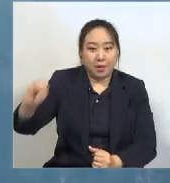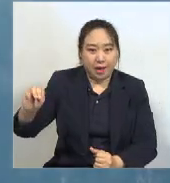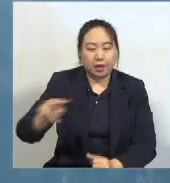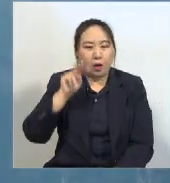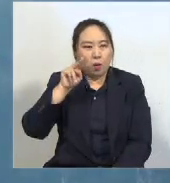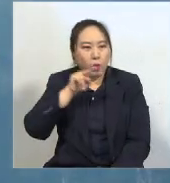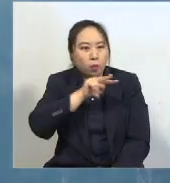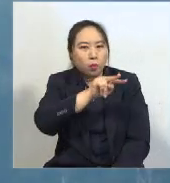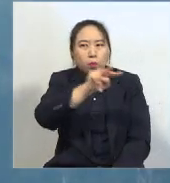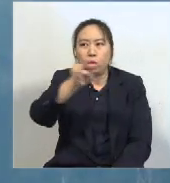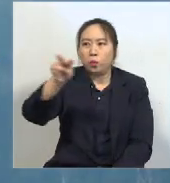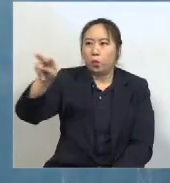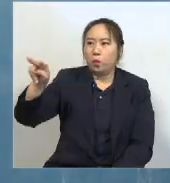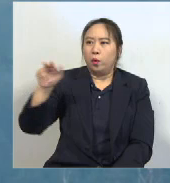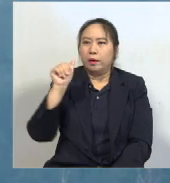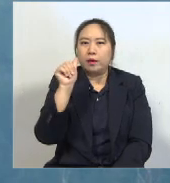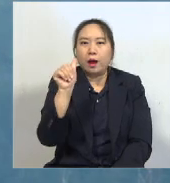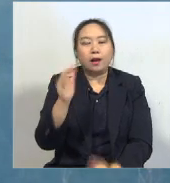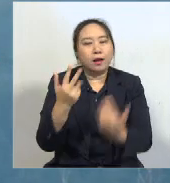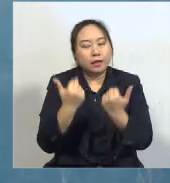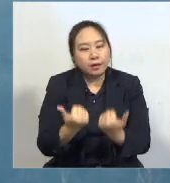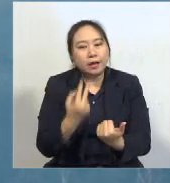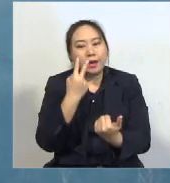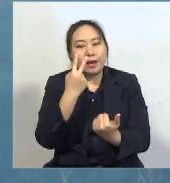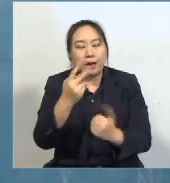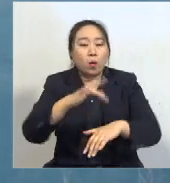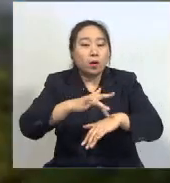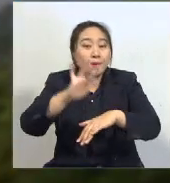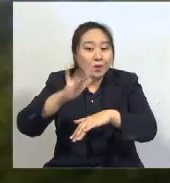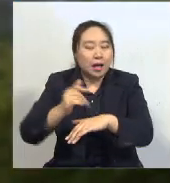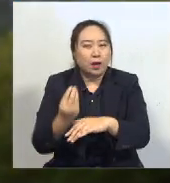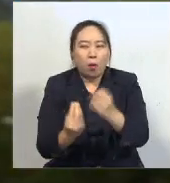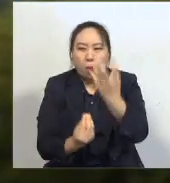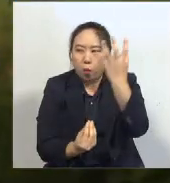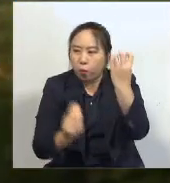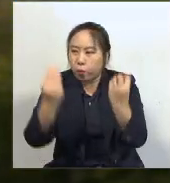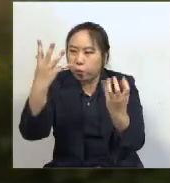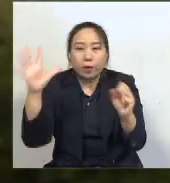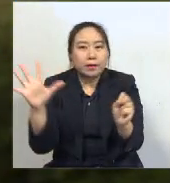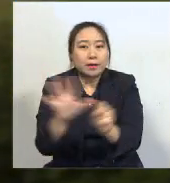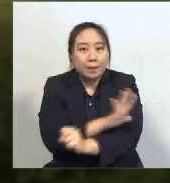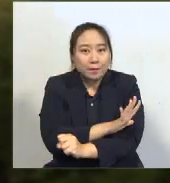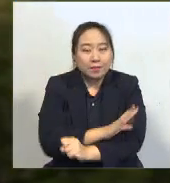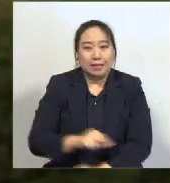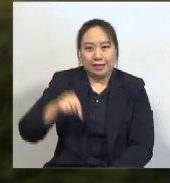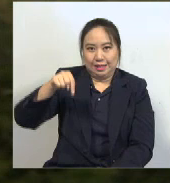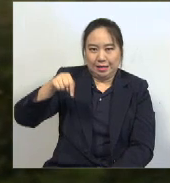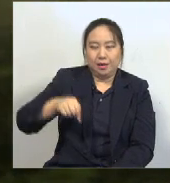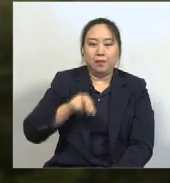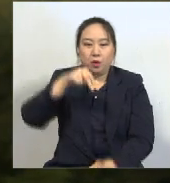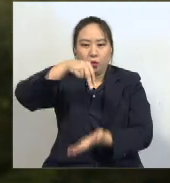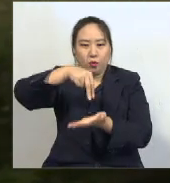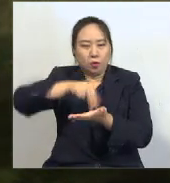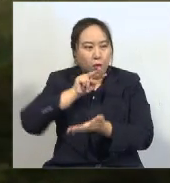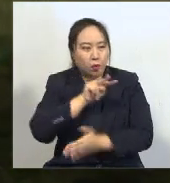นียภาพที่กว้างไกลแสดงให้เห็นถึงความอุดมสมบูรณ์ของธรรมชาติที่นี่จึงกลายเป็นจุดชมวิวทะเลหมอกแห่งใหม่ภาย